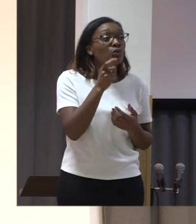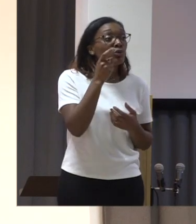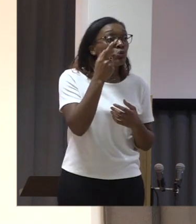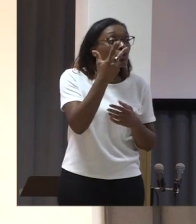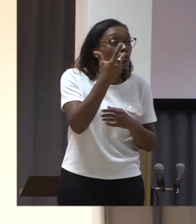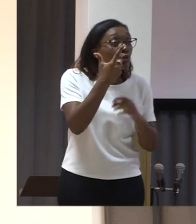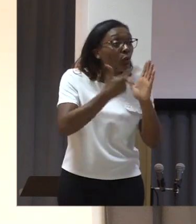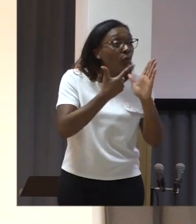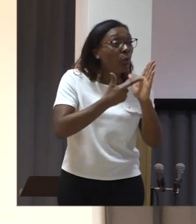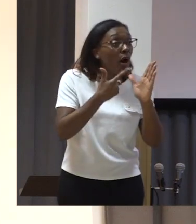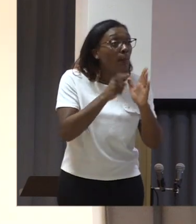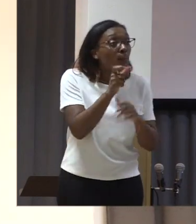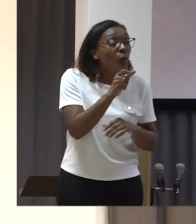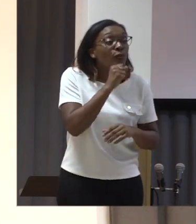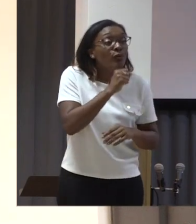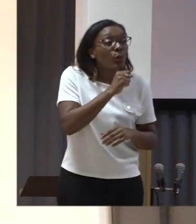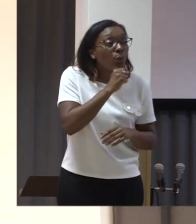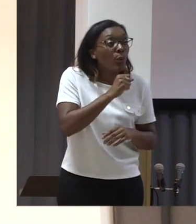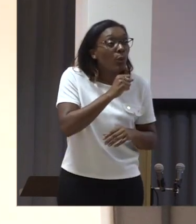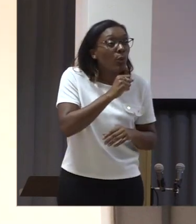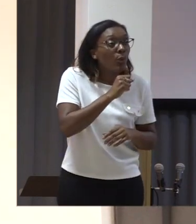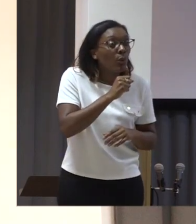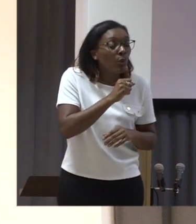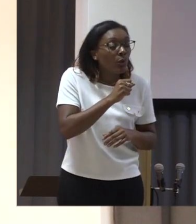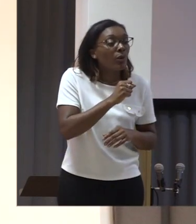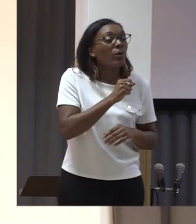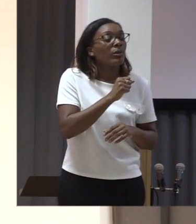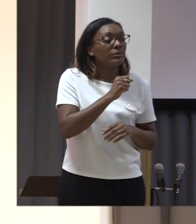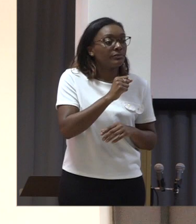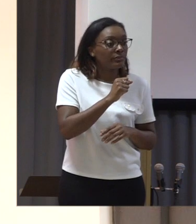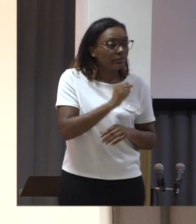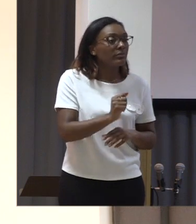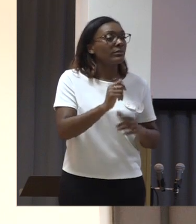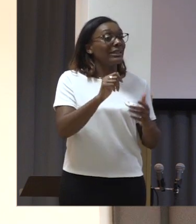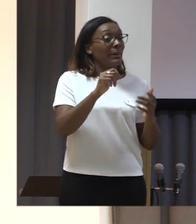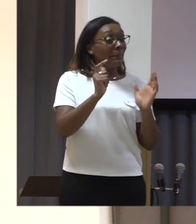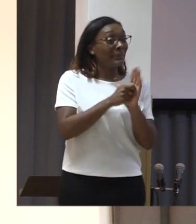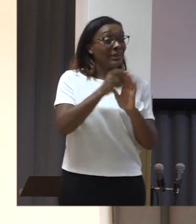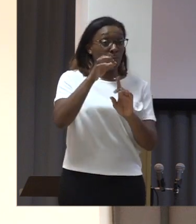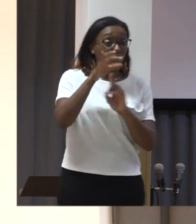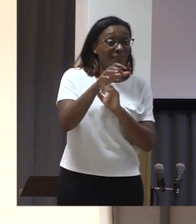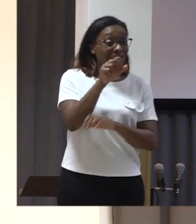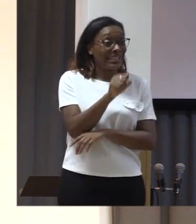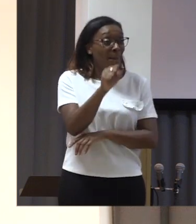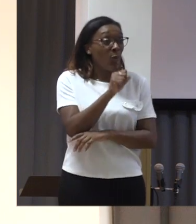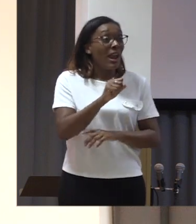c'est le narrateur qui l'utilise comme introduction à son récit. Lorsque Samuel était vieux. Mais au